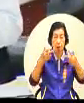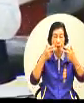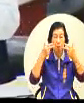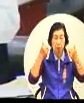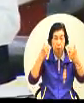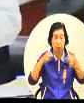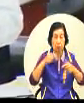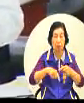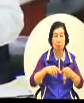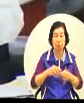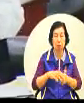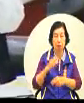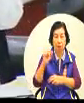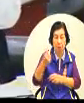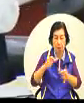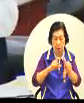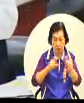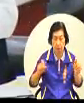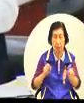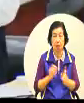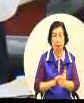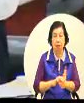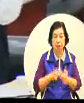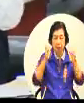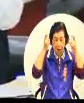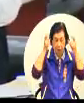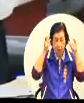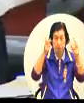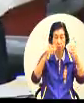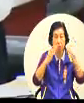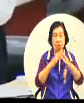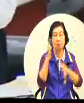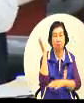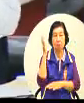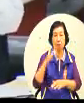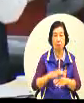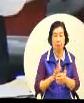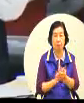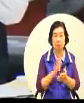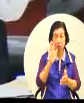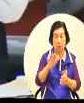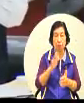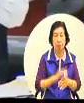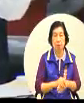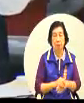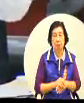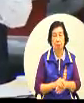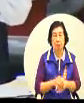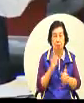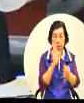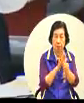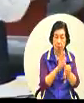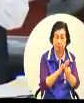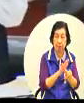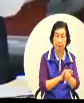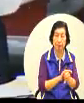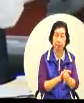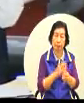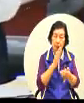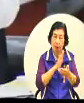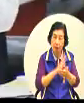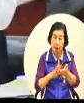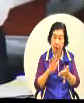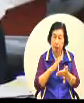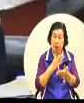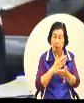也希望高雄市政府能将来在我们需要市政府帮忙解决原住民族